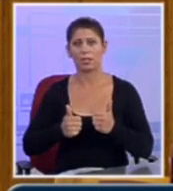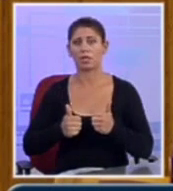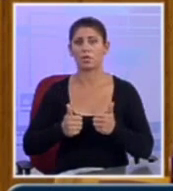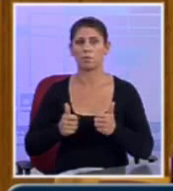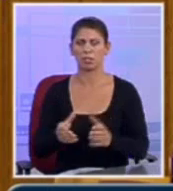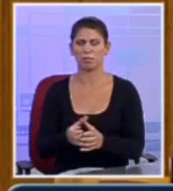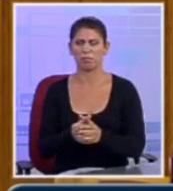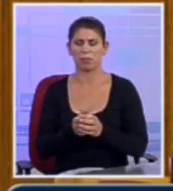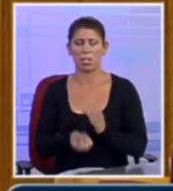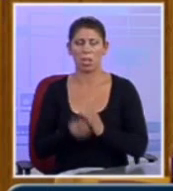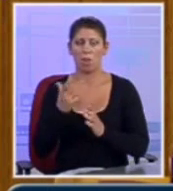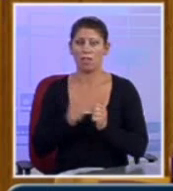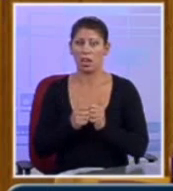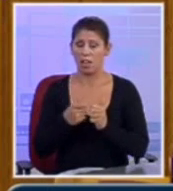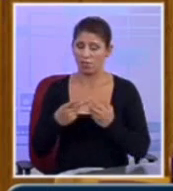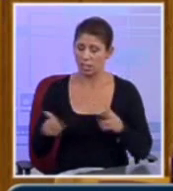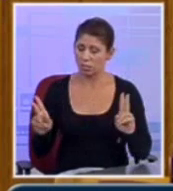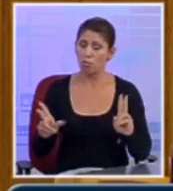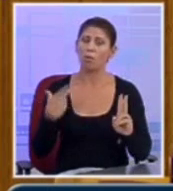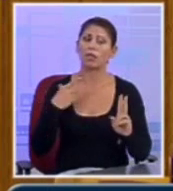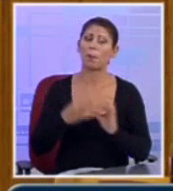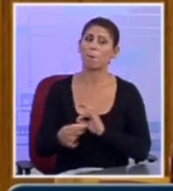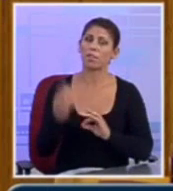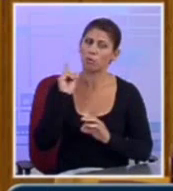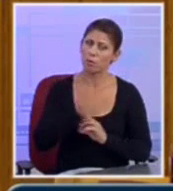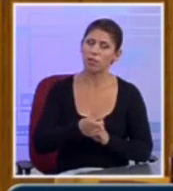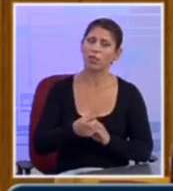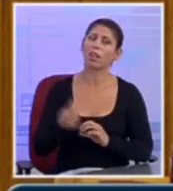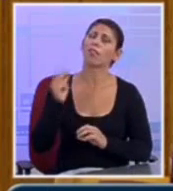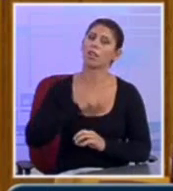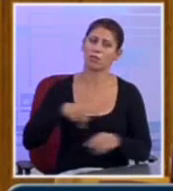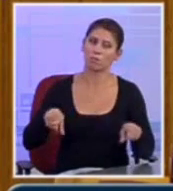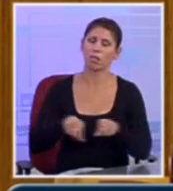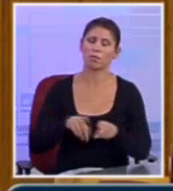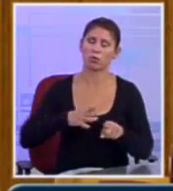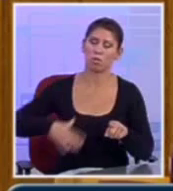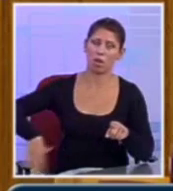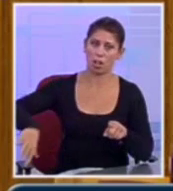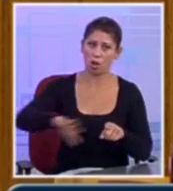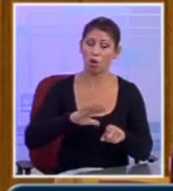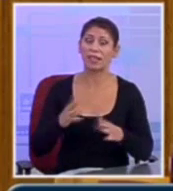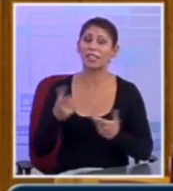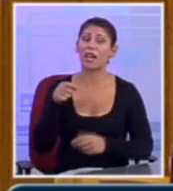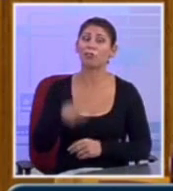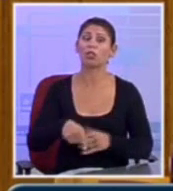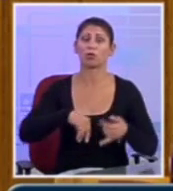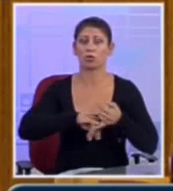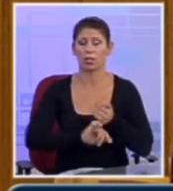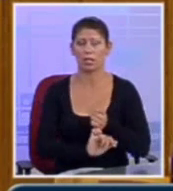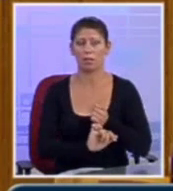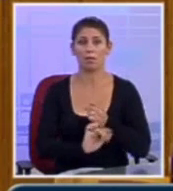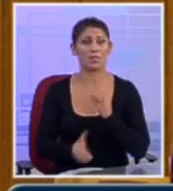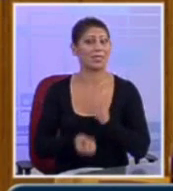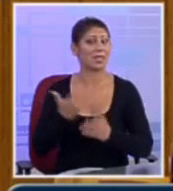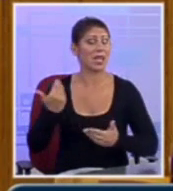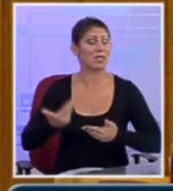τον νεοφιλελευθερισμό, με τα μέτρα που επιβλήθηκαν και θα κερδίσουμε μαζί με το λαό μας, γιατί αυτό είναι το στοίχημα της